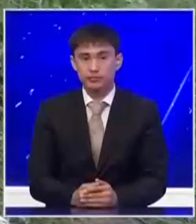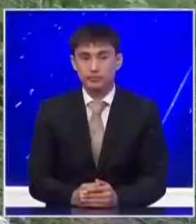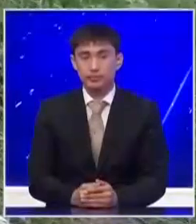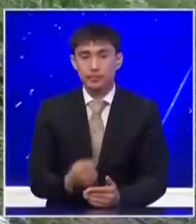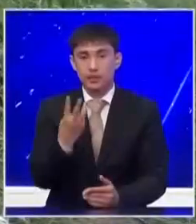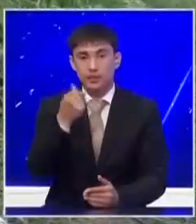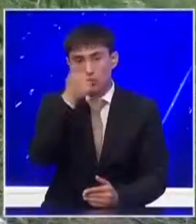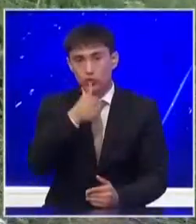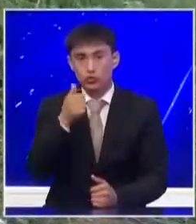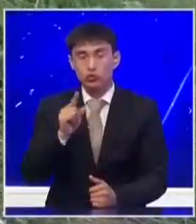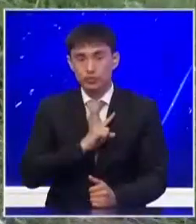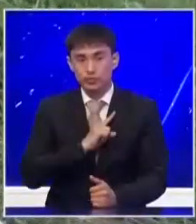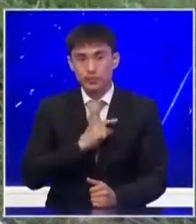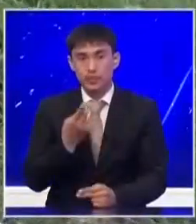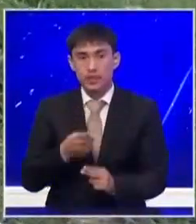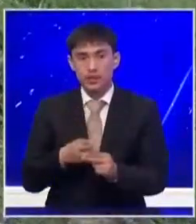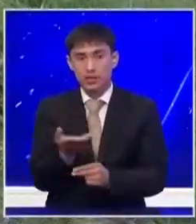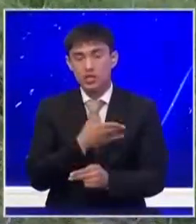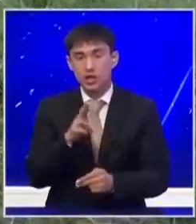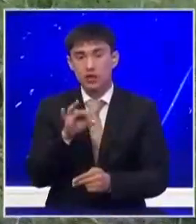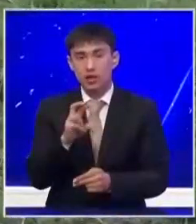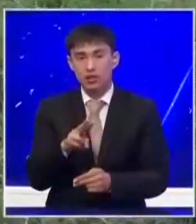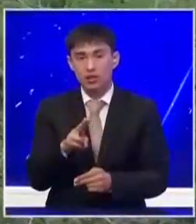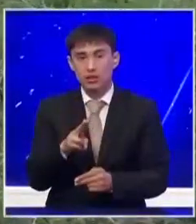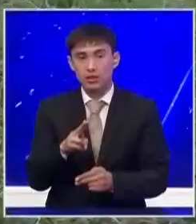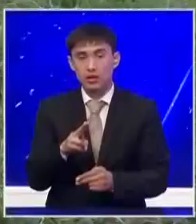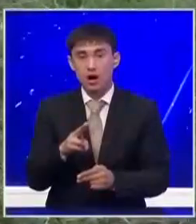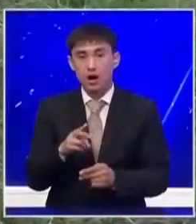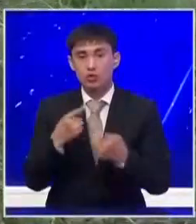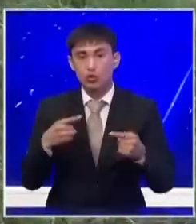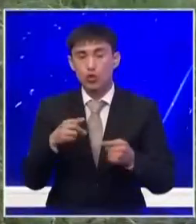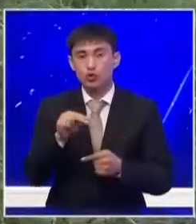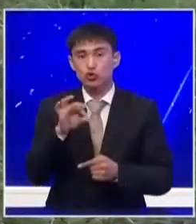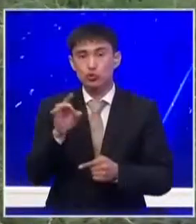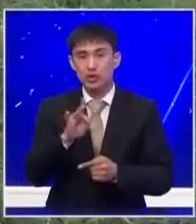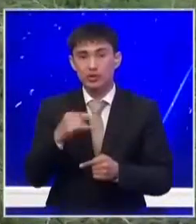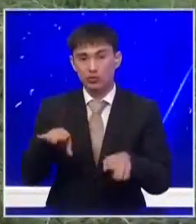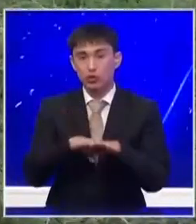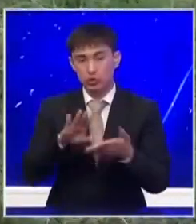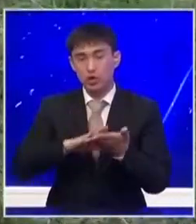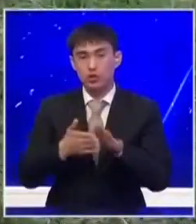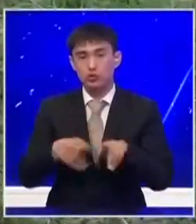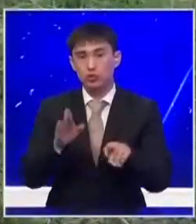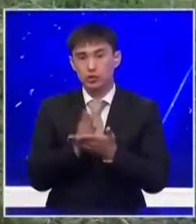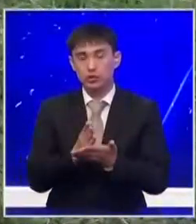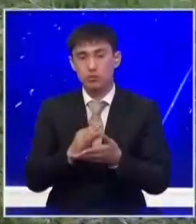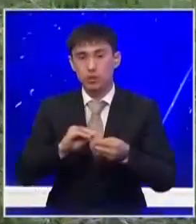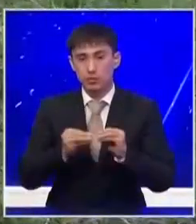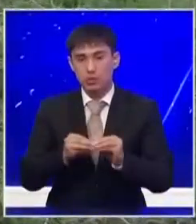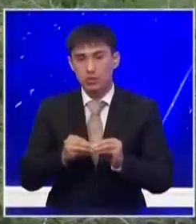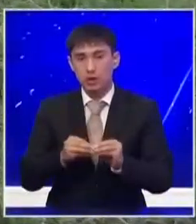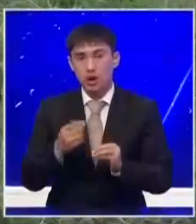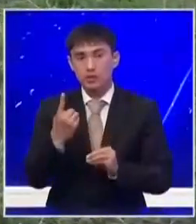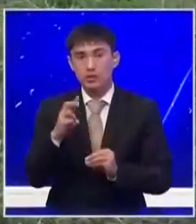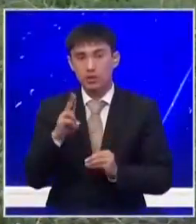3-й год ждем. Это ладно наш канал. Верхний канал, вот, главный чумы, так, та же ситуация. Они километр